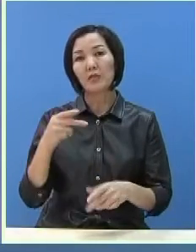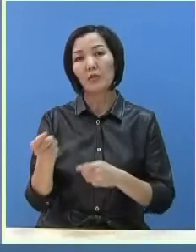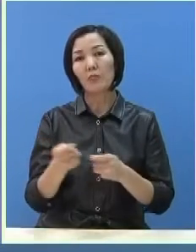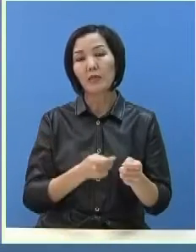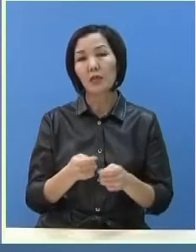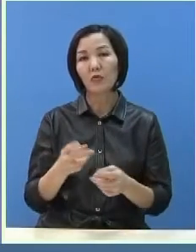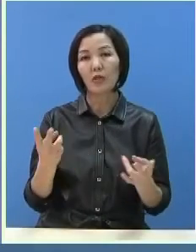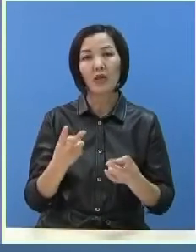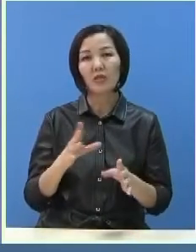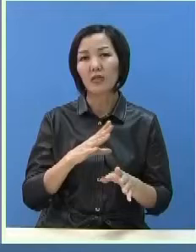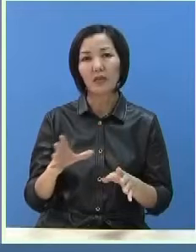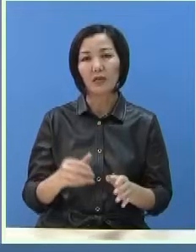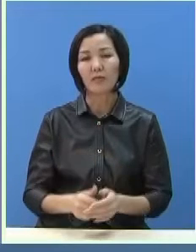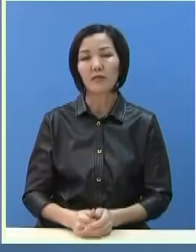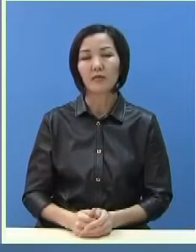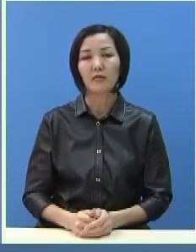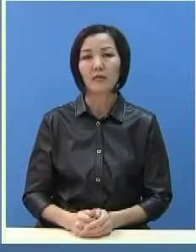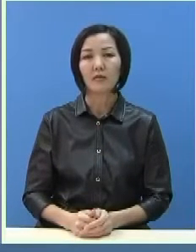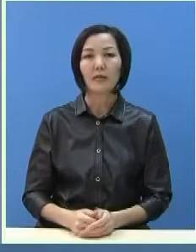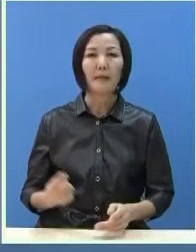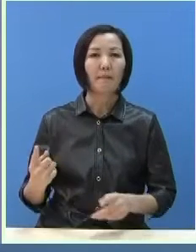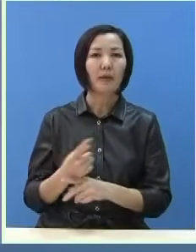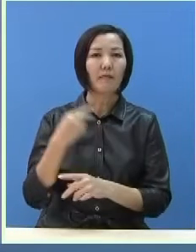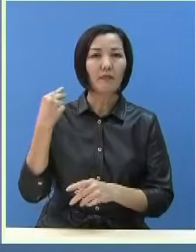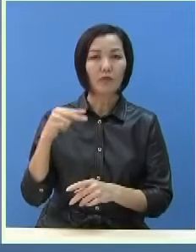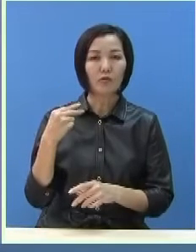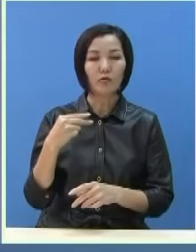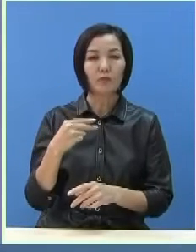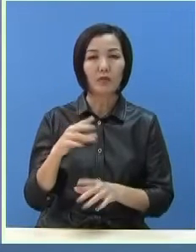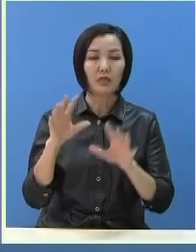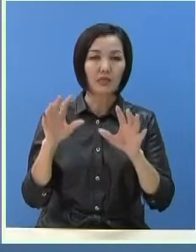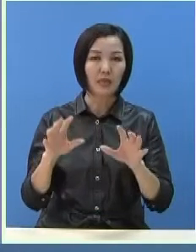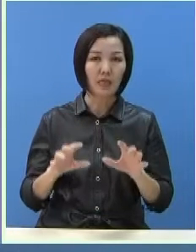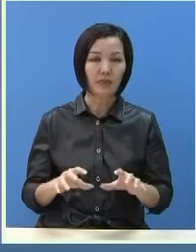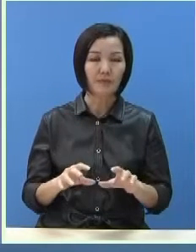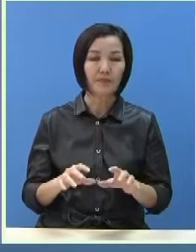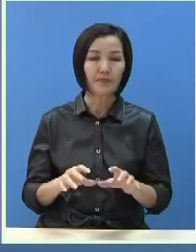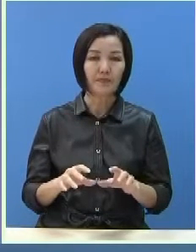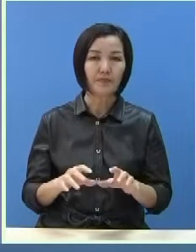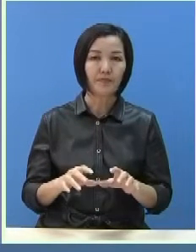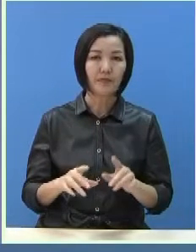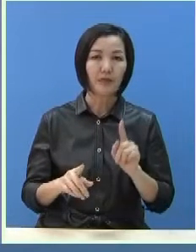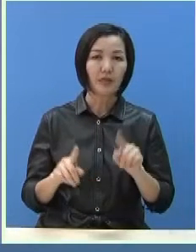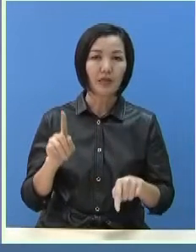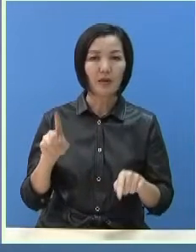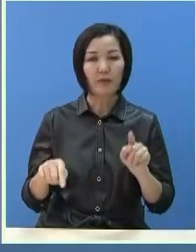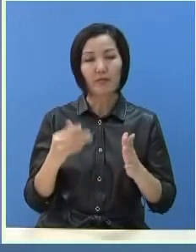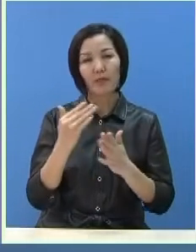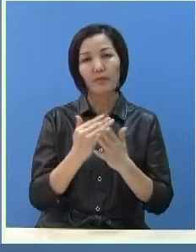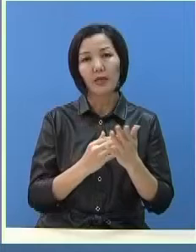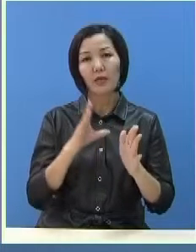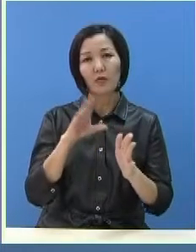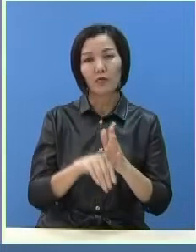сол кешегі сұхбатта айтылған тағы бір тақырып тұңғыш президент туралы заң. Оның ішіндегі кейбір баптарына өзгерістер